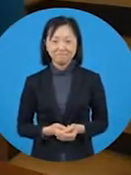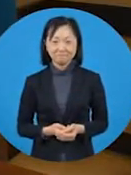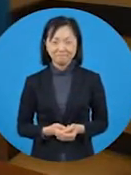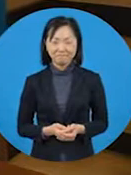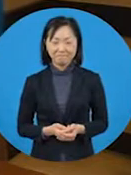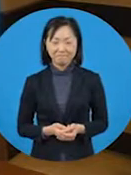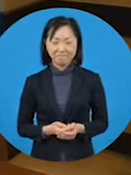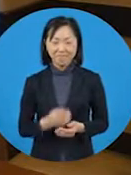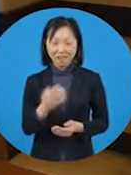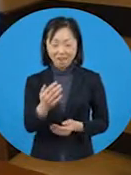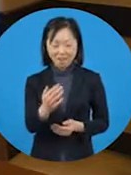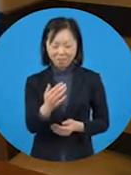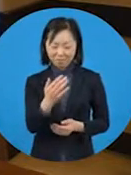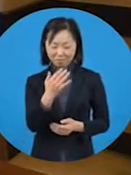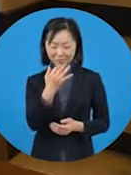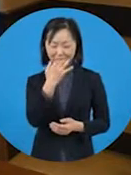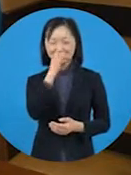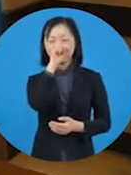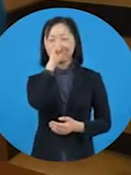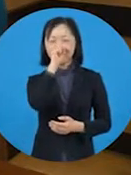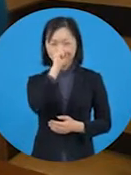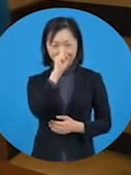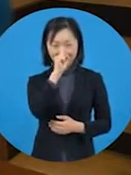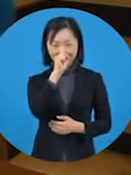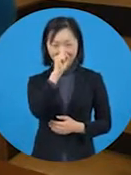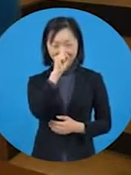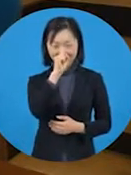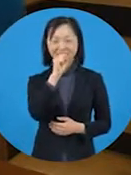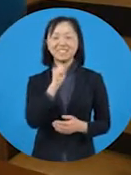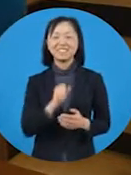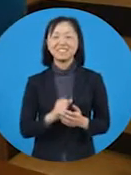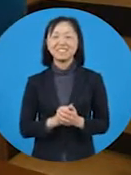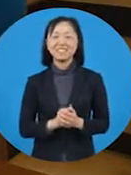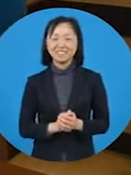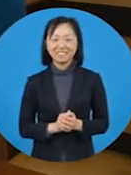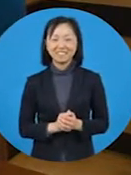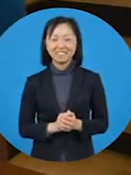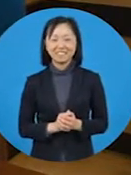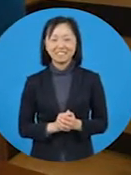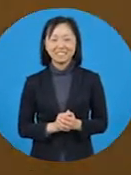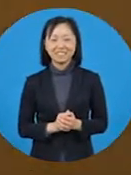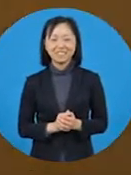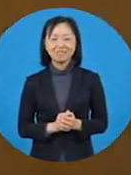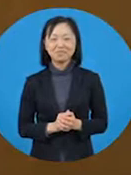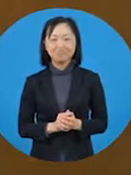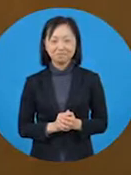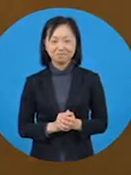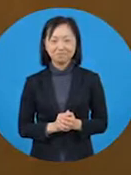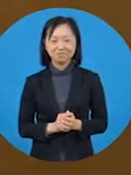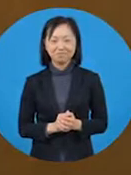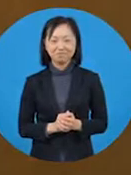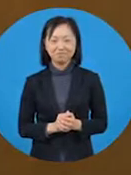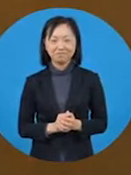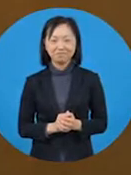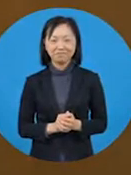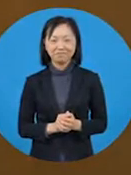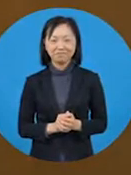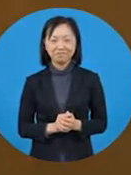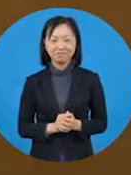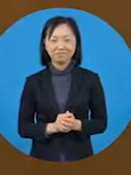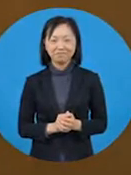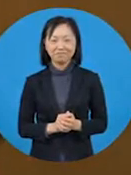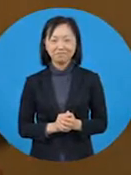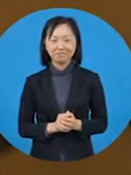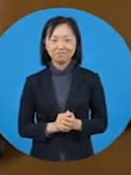。 香ばしい香りがしてますね。 はい、焼き立ては最高だと思います。 じゃあいただきます。 はい、どうぞ。